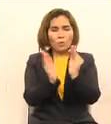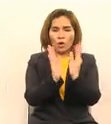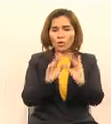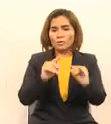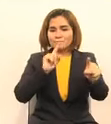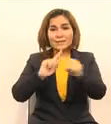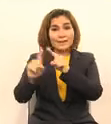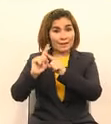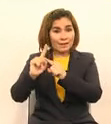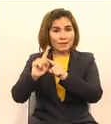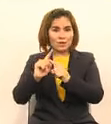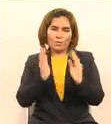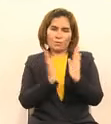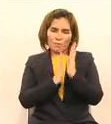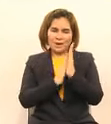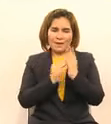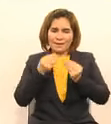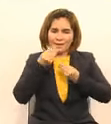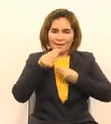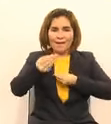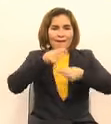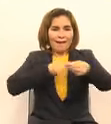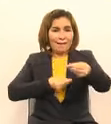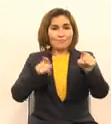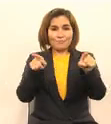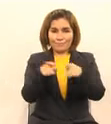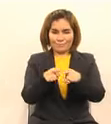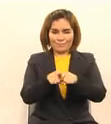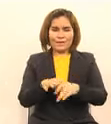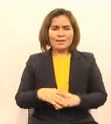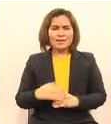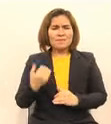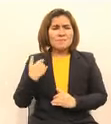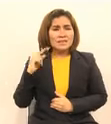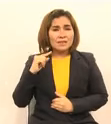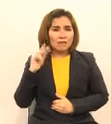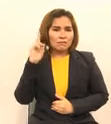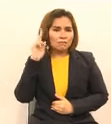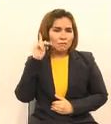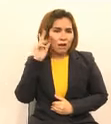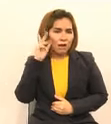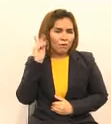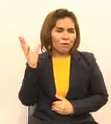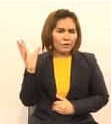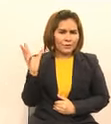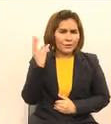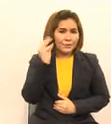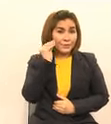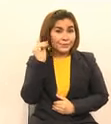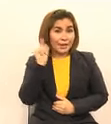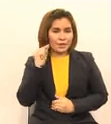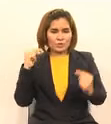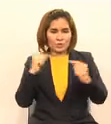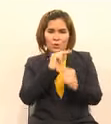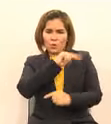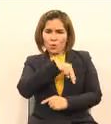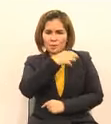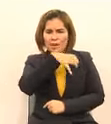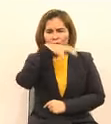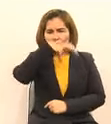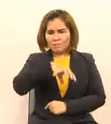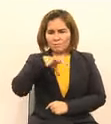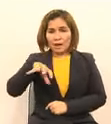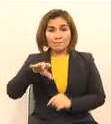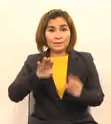จริงๆก็เป็นเสียงปรบมือสำหรับท่านนะครับสำหรับมีข่าวบางกระแสนะครับบอกว่าณโรงพยาบาลหลายๆโรงพยาบาลที่ก